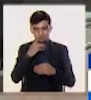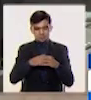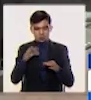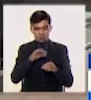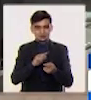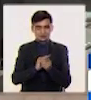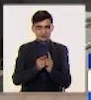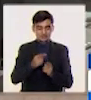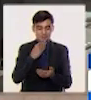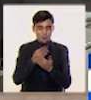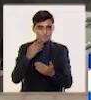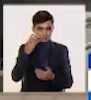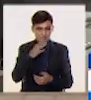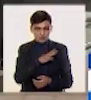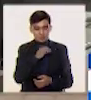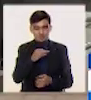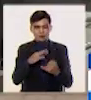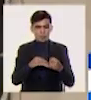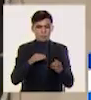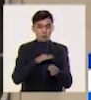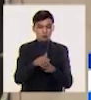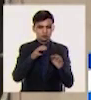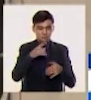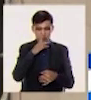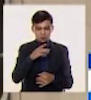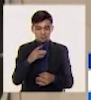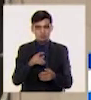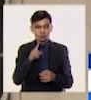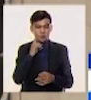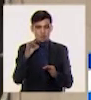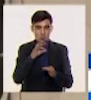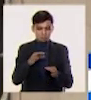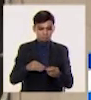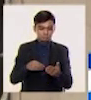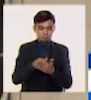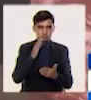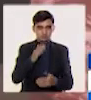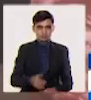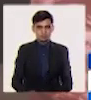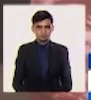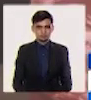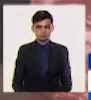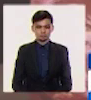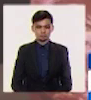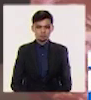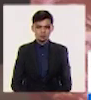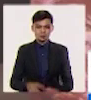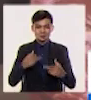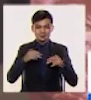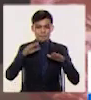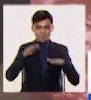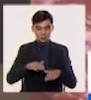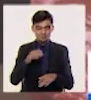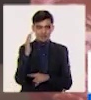шешімін өзгертеді. Енді барлық жерін емес, тек көгал ландырылған тұсына ғана пұл төлейміз деп отыр. Егілген жерінен ғана